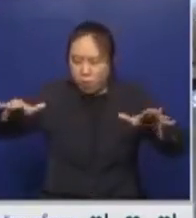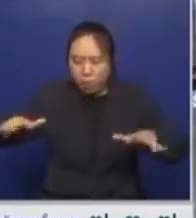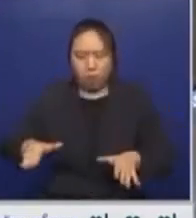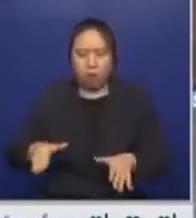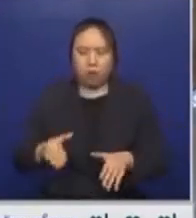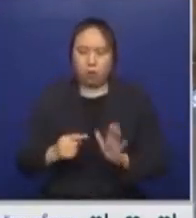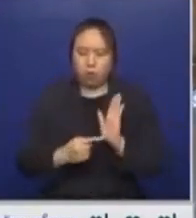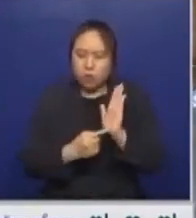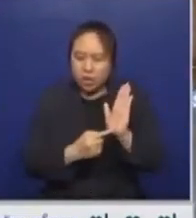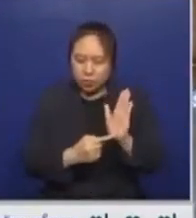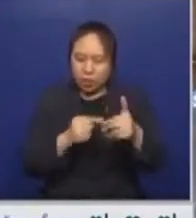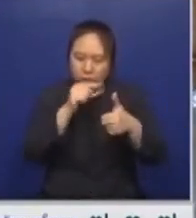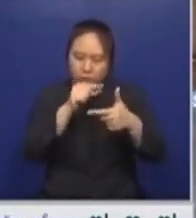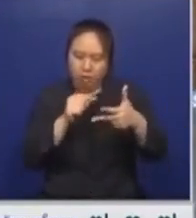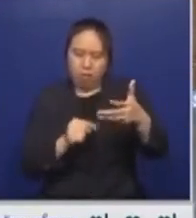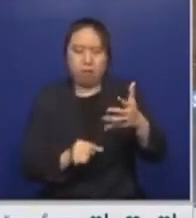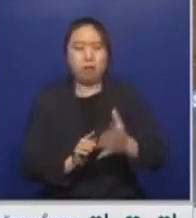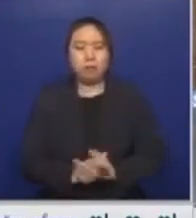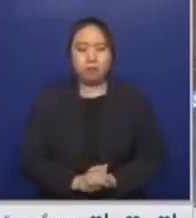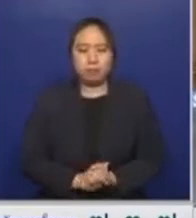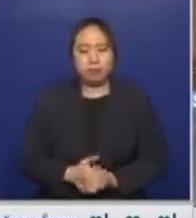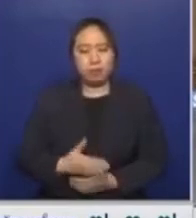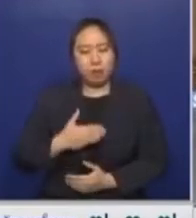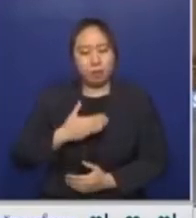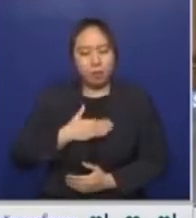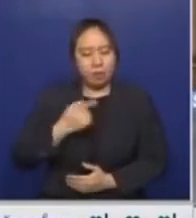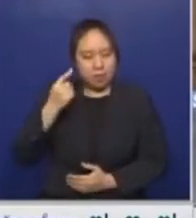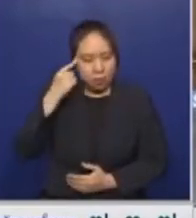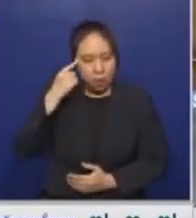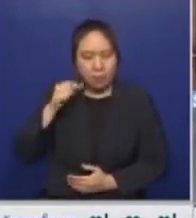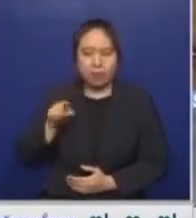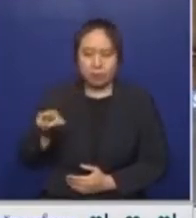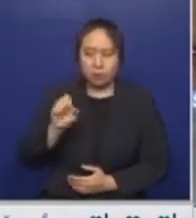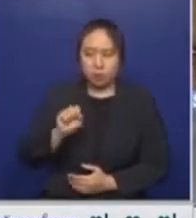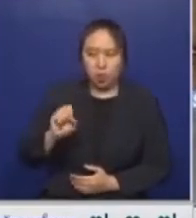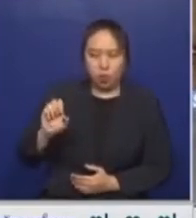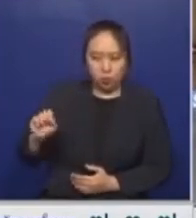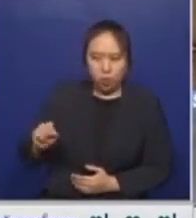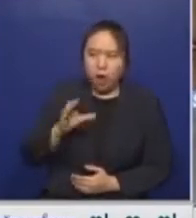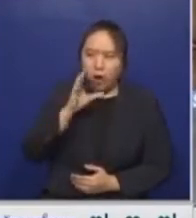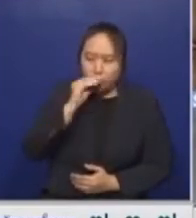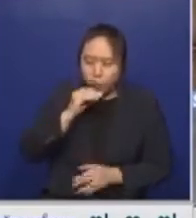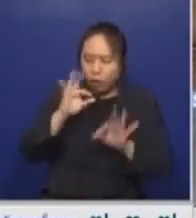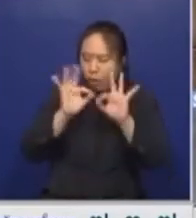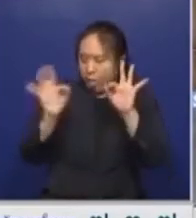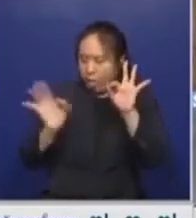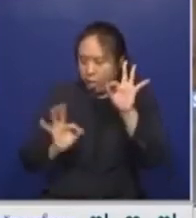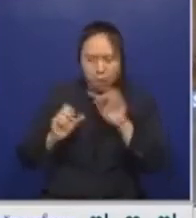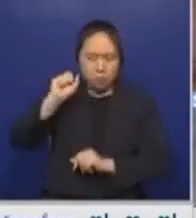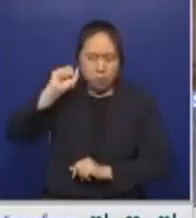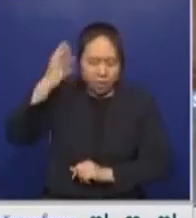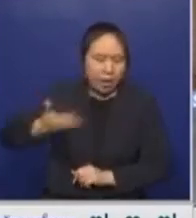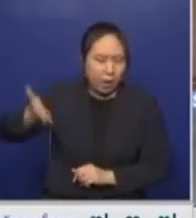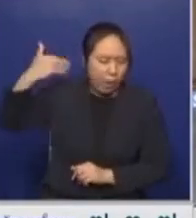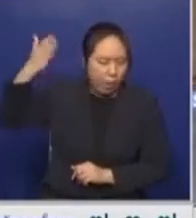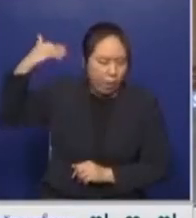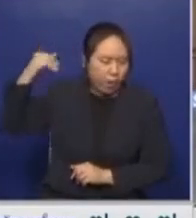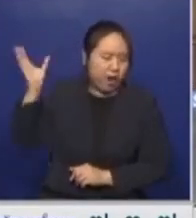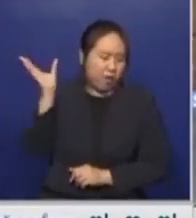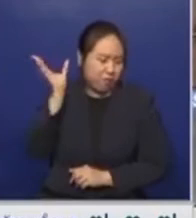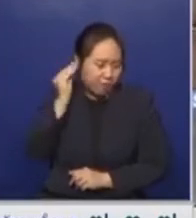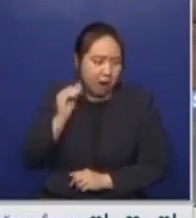องนะครับผมว่าเป็นส.ส.ที่พูดไม่รู้เรื่องที่สุดตั้งแต่เคยได้ยินมา ขอบคุณ